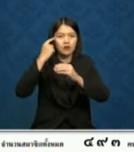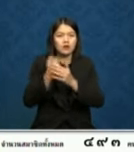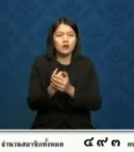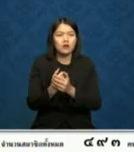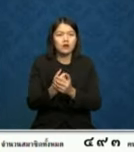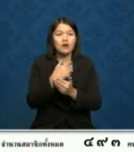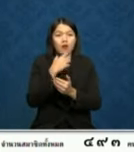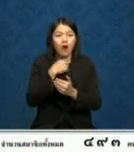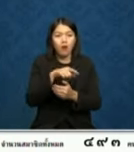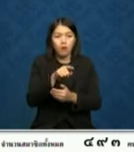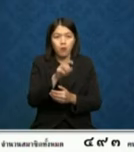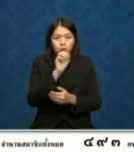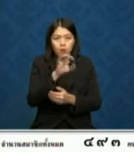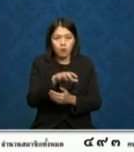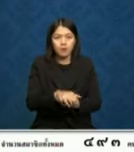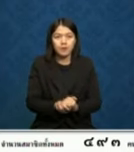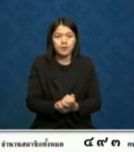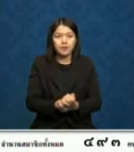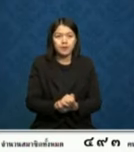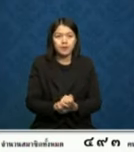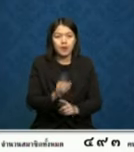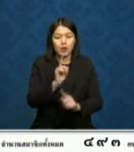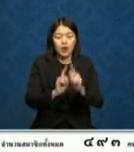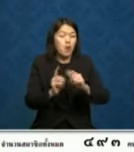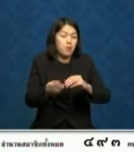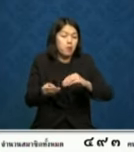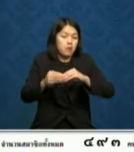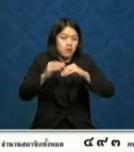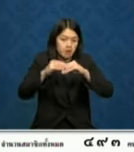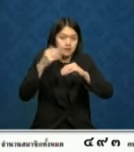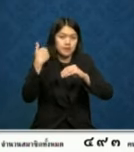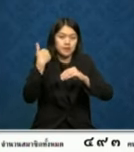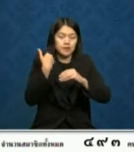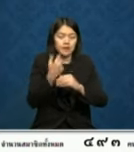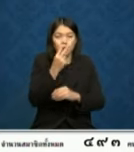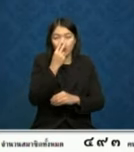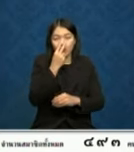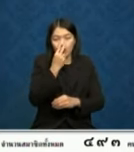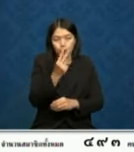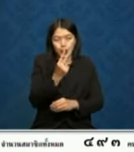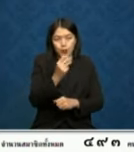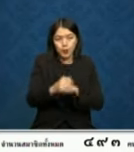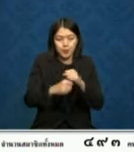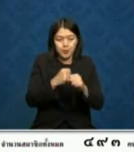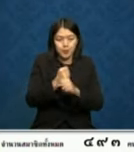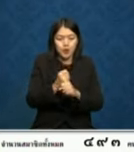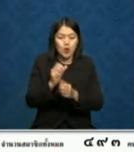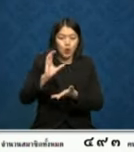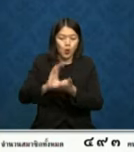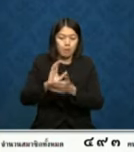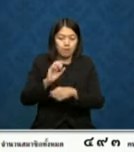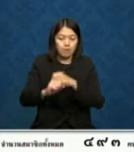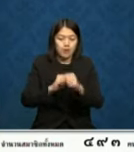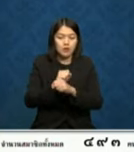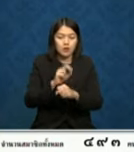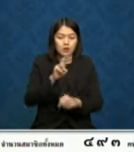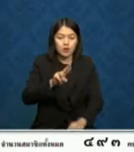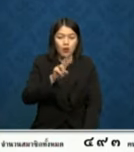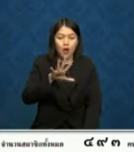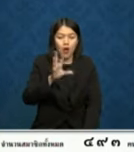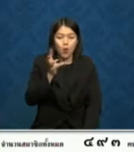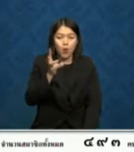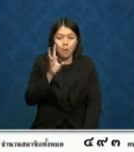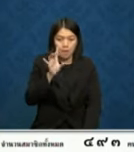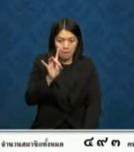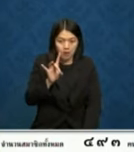เขียนไว้อย่างชัดเจนว่าตัวชี้วัดมีการเพิ่มขึ้นแต่มาดูอีกทีในปีงบประมาณ 68ตัวชี้วัด